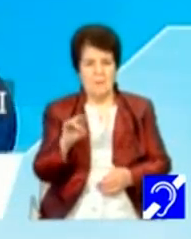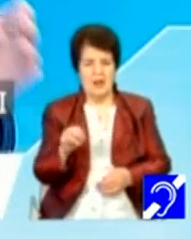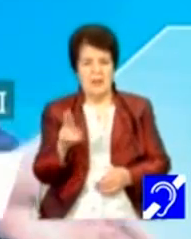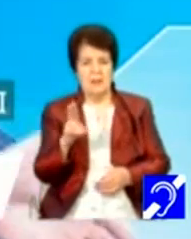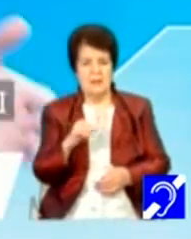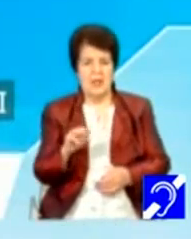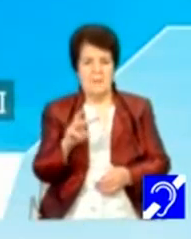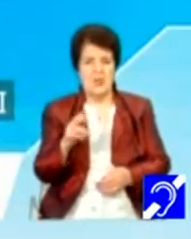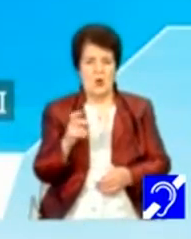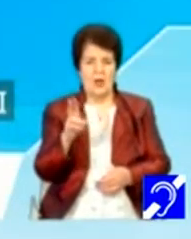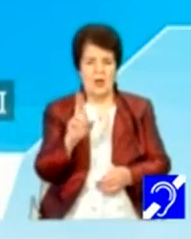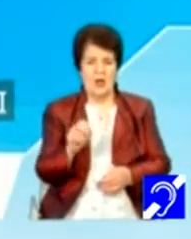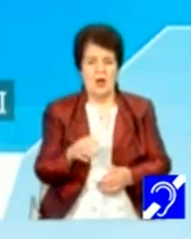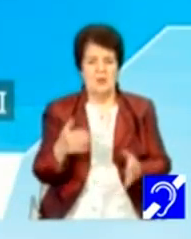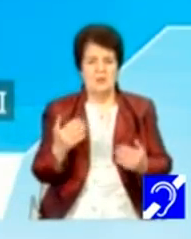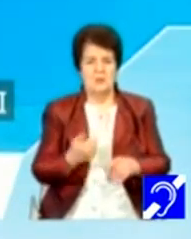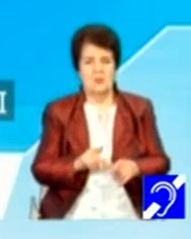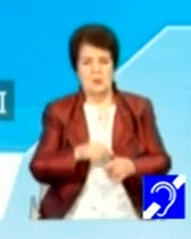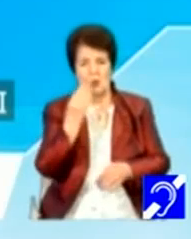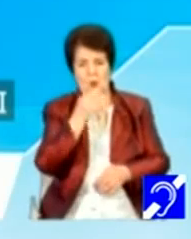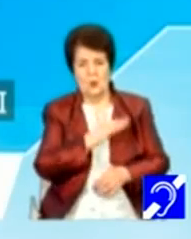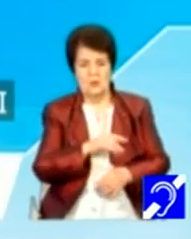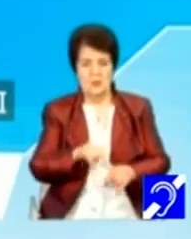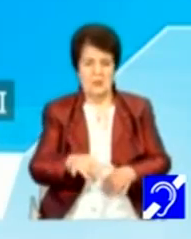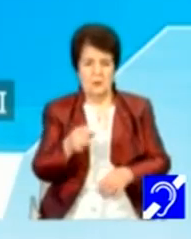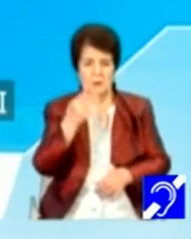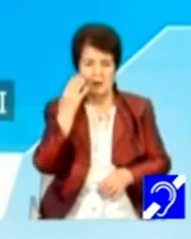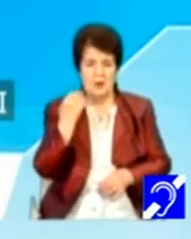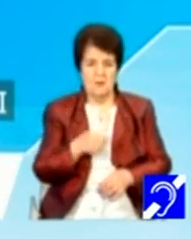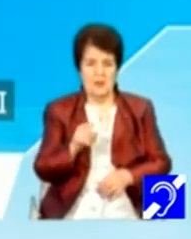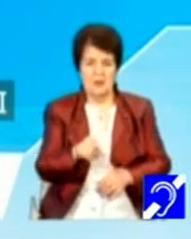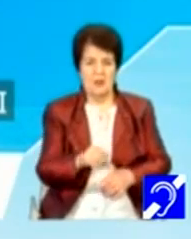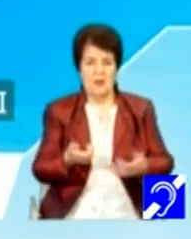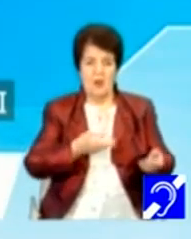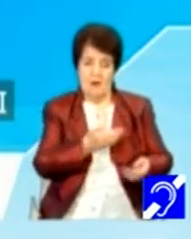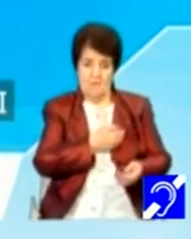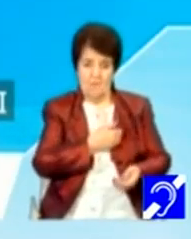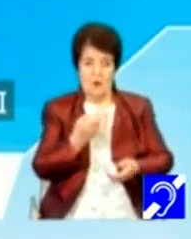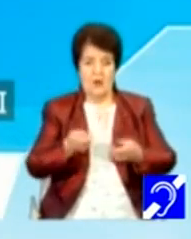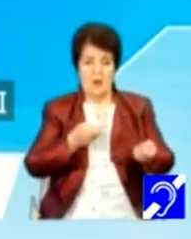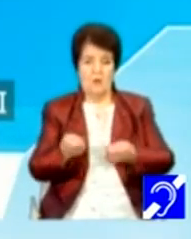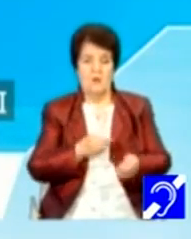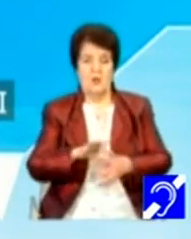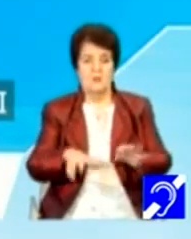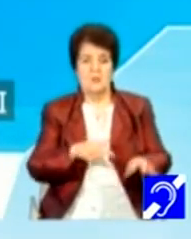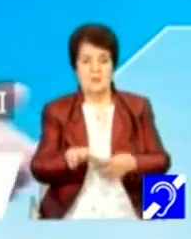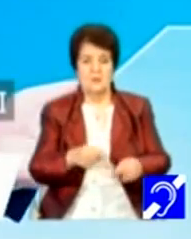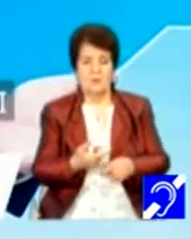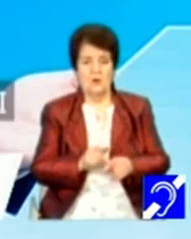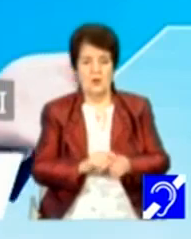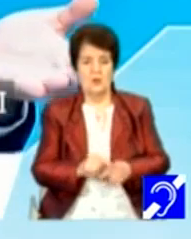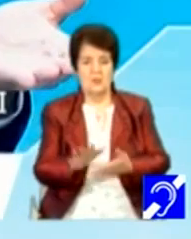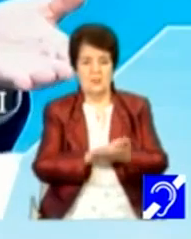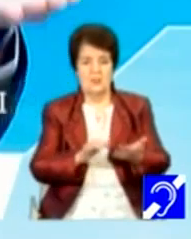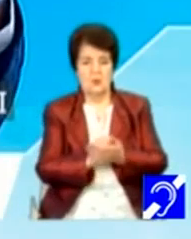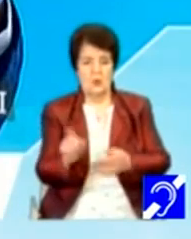lux. Deci ei vor iarăși să revină în politica de Republica Moldova, iarăși vor la guvernare ca să distrugă și să fure tot ce a mai rămas și să vedem